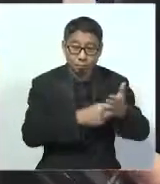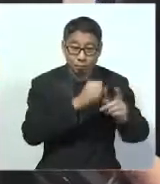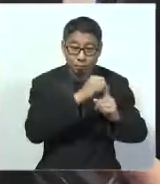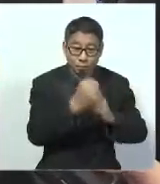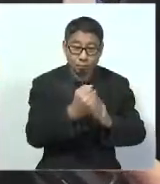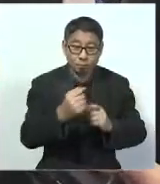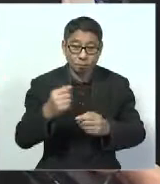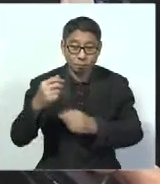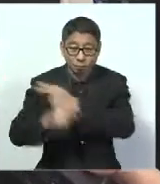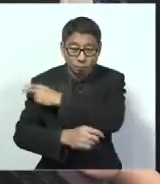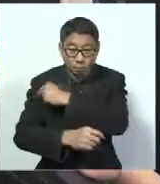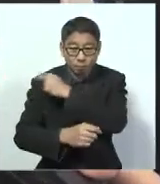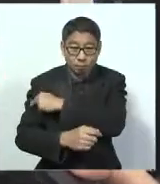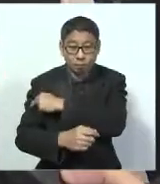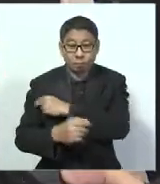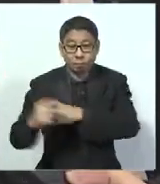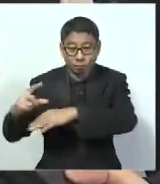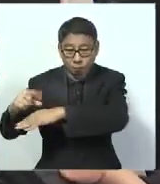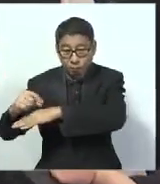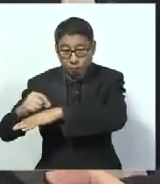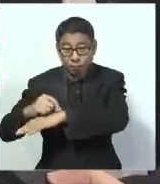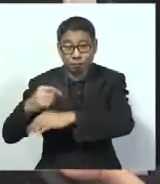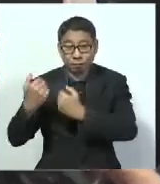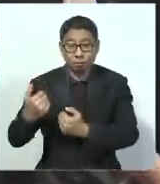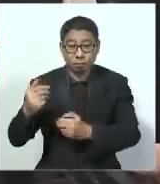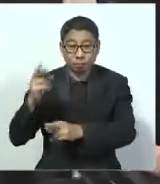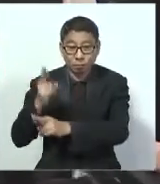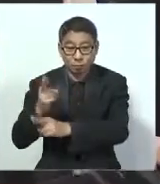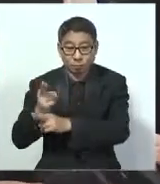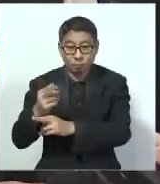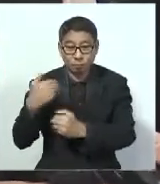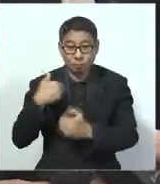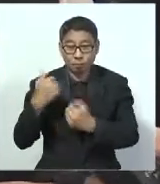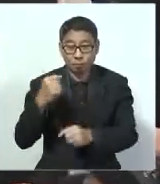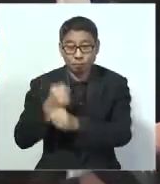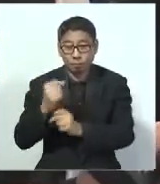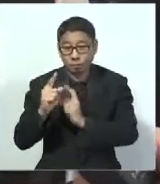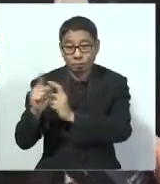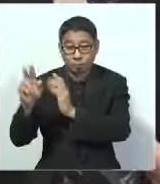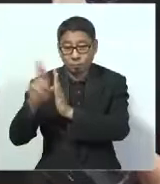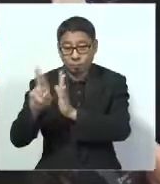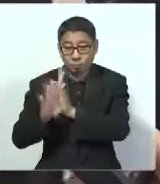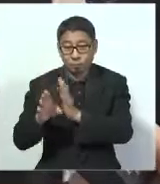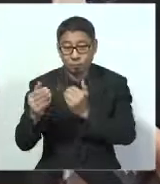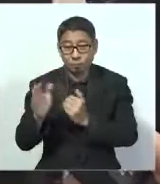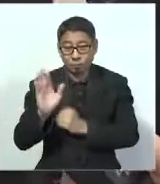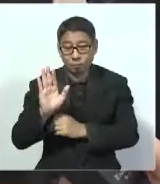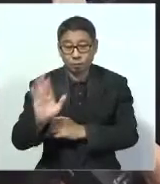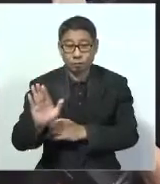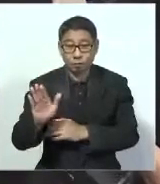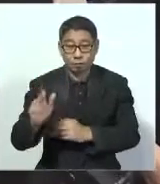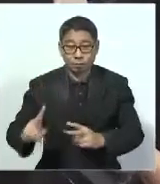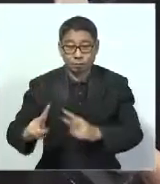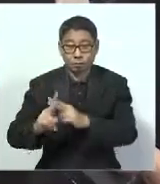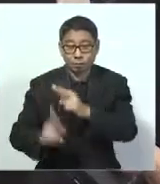งพยาบาลบางมดให้เอารถมารับคนไข้ไปในระหว่างที่มีการรักษาถูกไหมครับซึ่งเขาไม่ปฏิบัติตามระเบียบของทาง